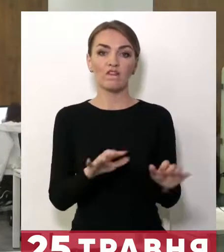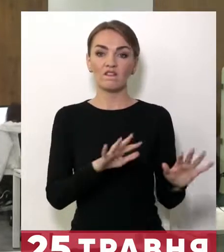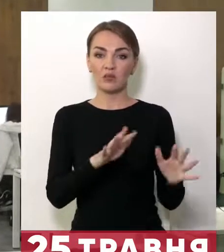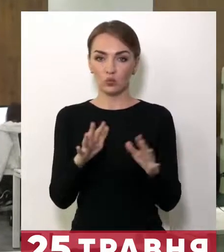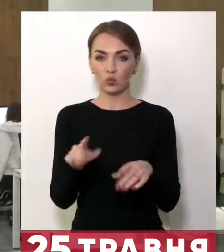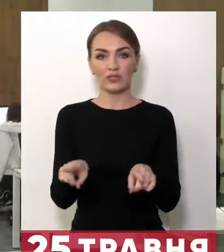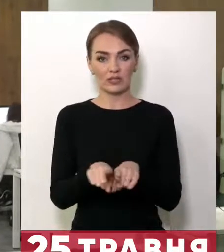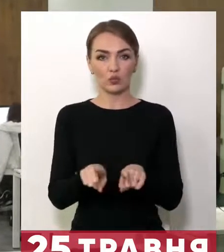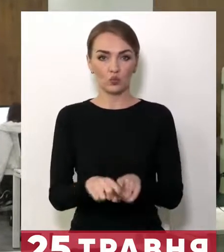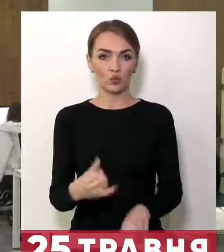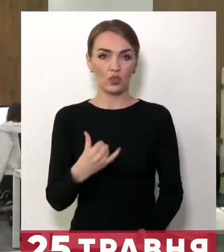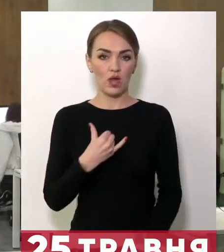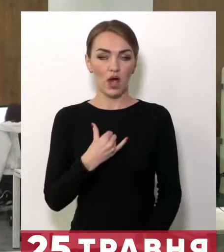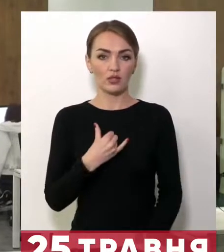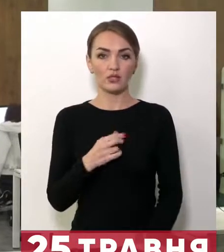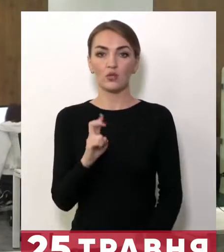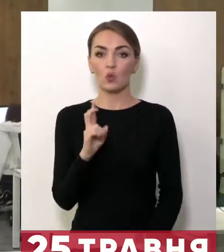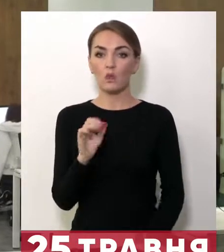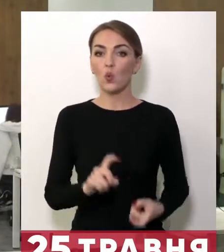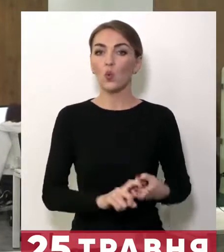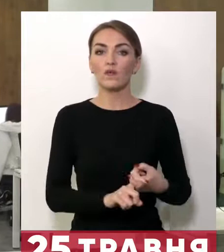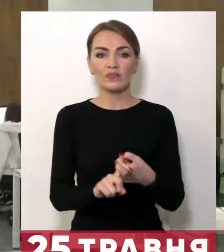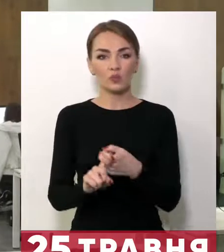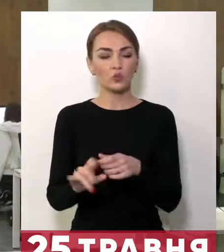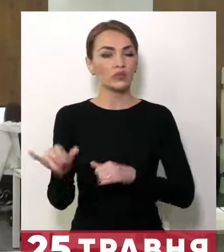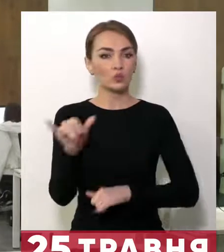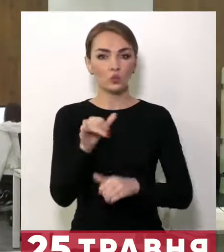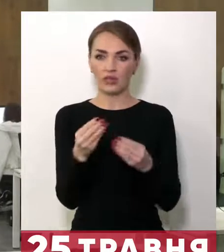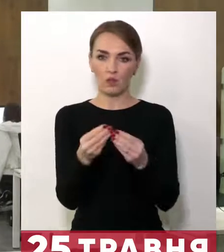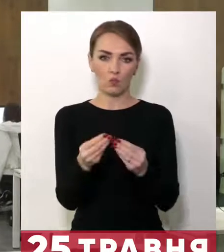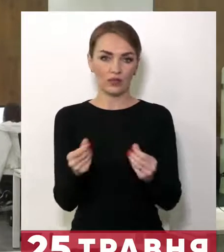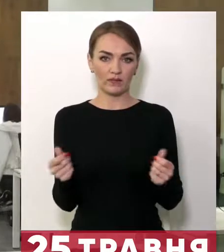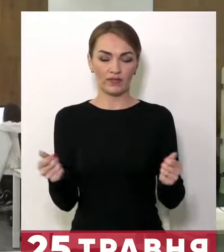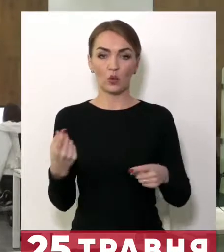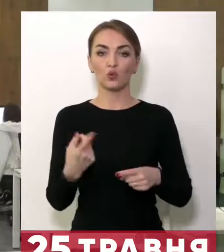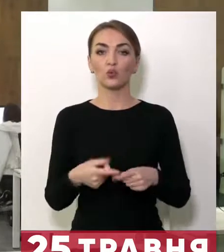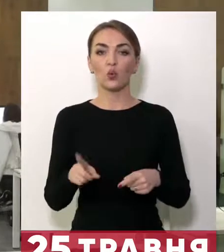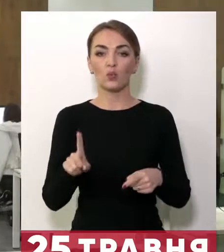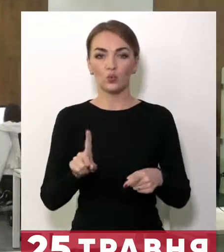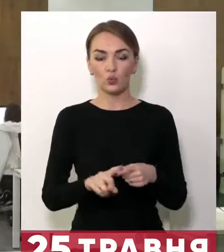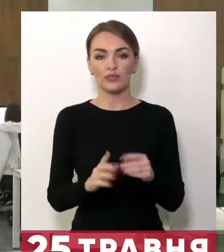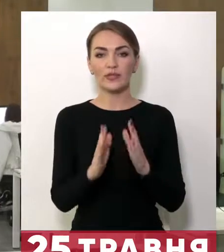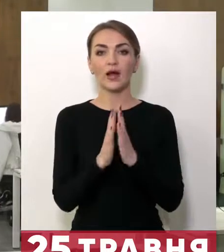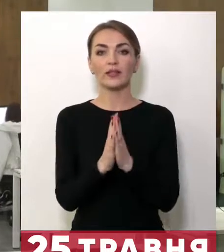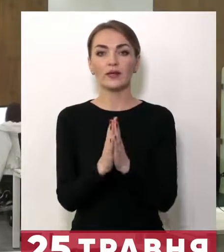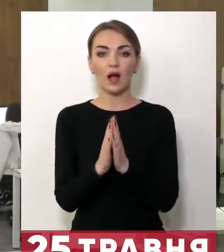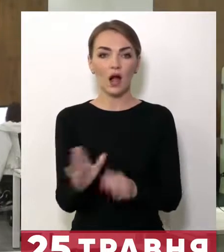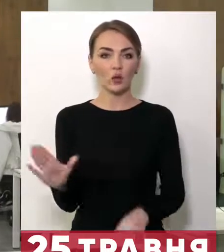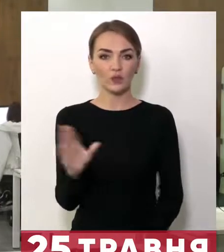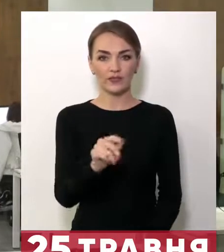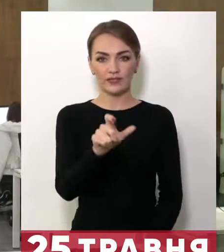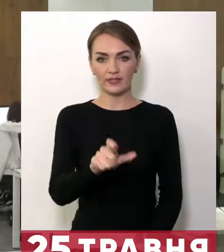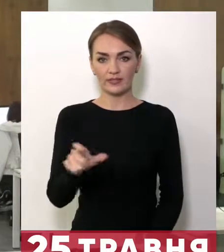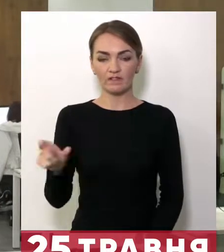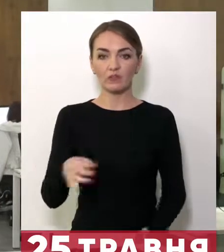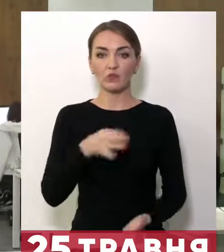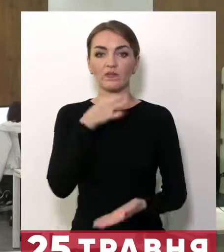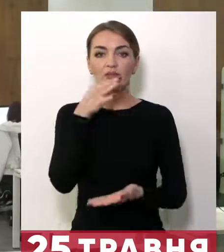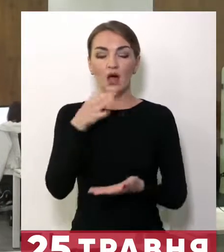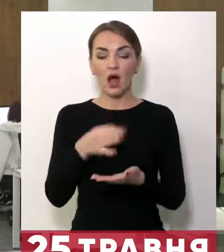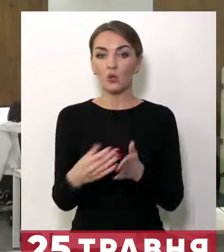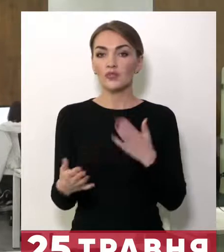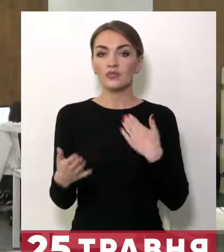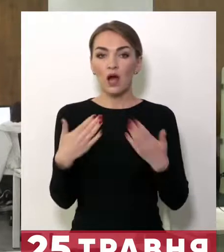і у нас, бо вірус нікуди не подівся. Тому закликаю всіх